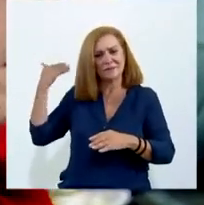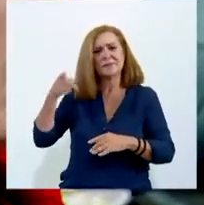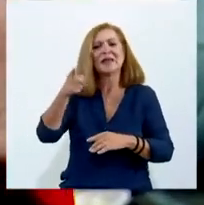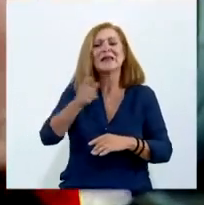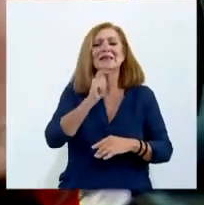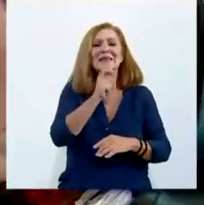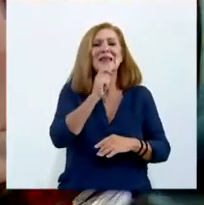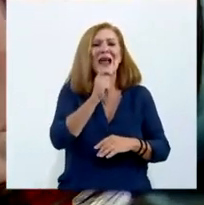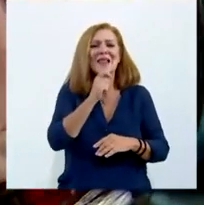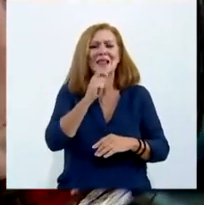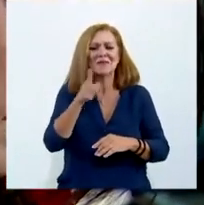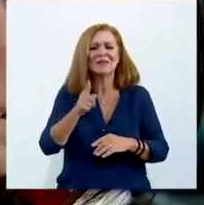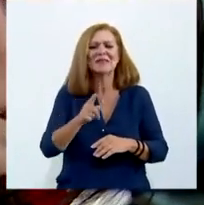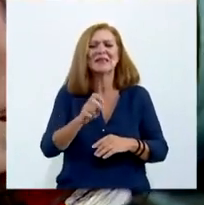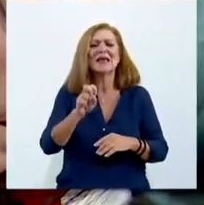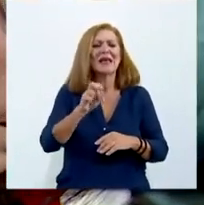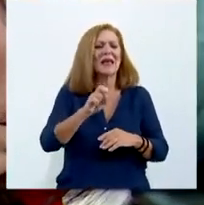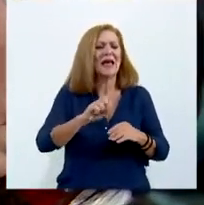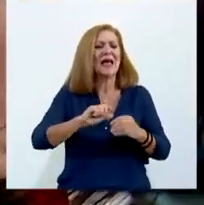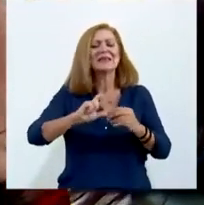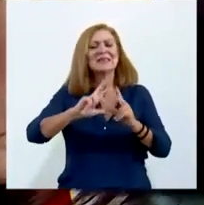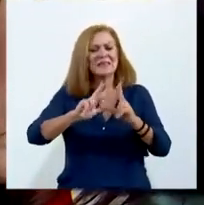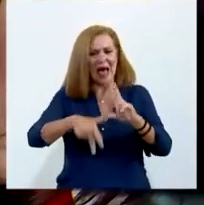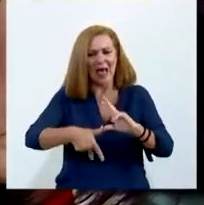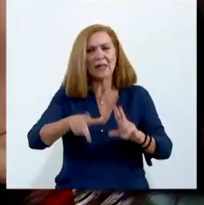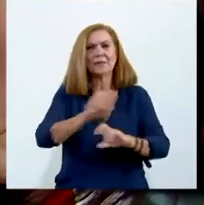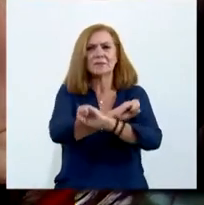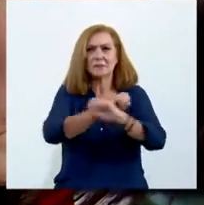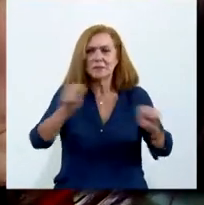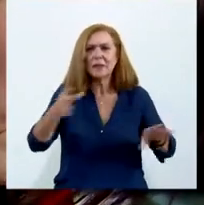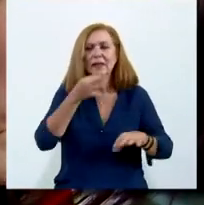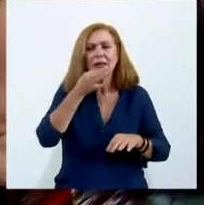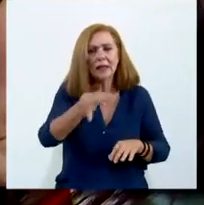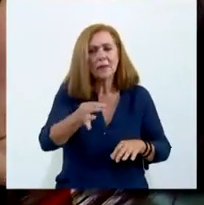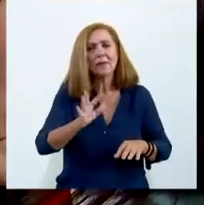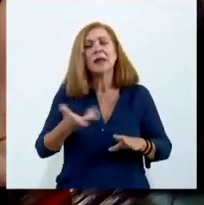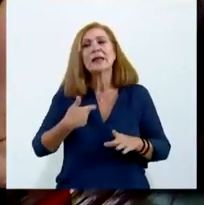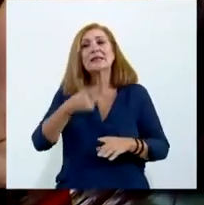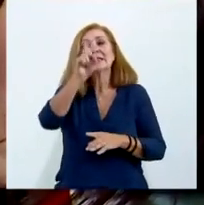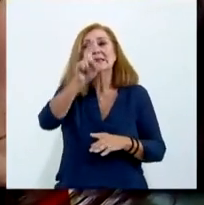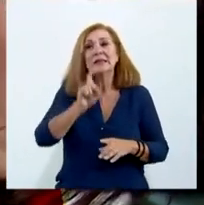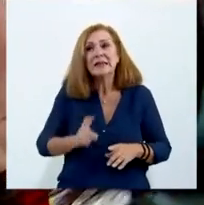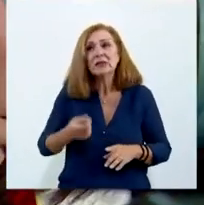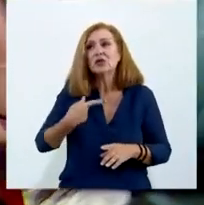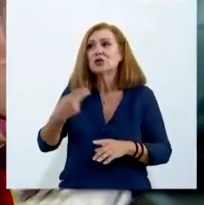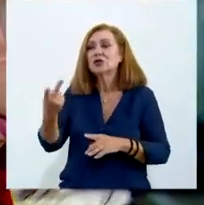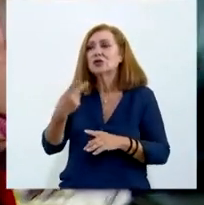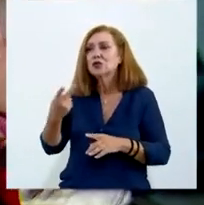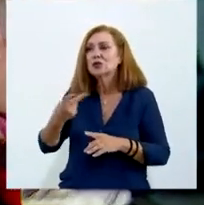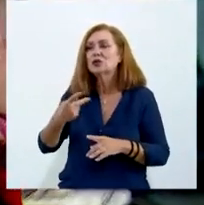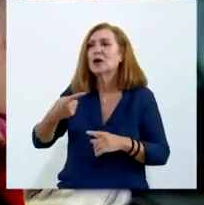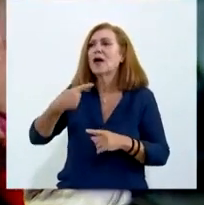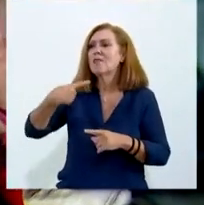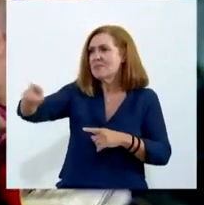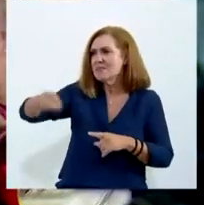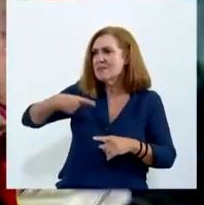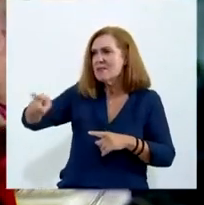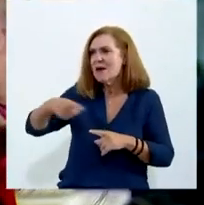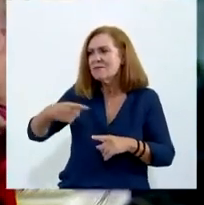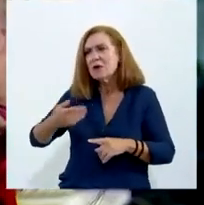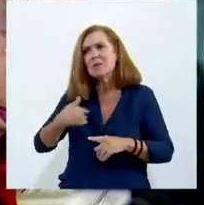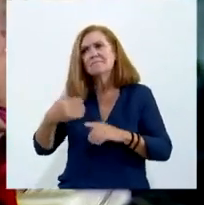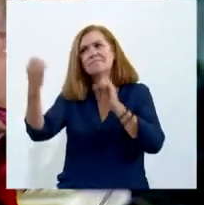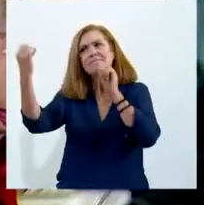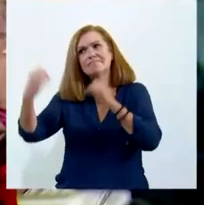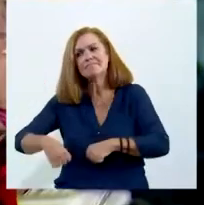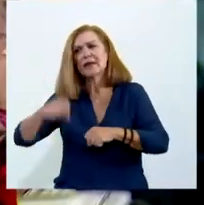τηλεόραση του Sky και εκεί μας είχατε πει, σε σχέση με την προοπτική μια συμφωνίας για την επίλυση της διαφοράς με την Τουρκία, ότι